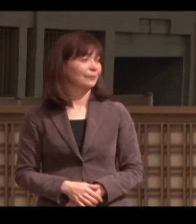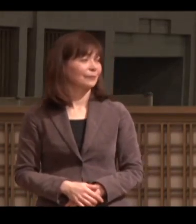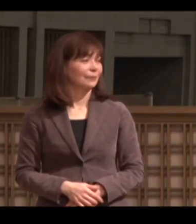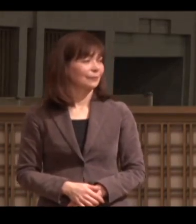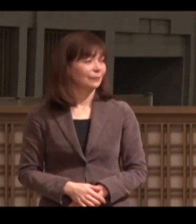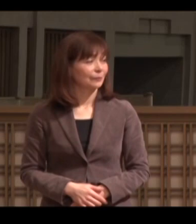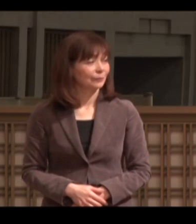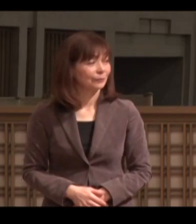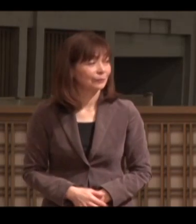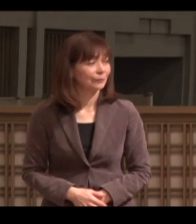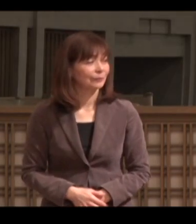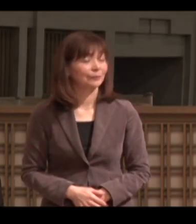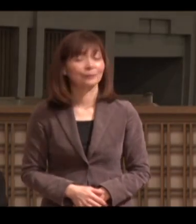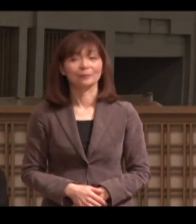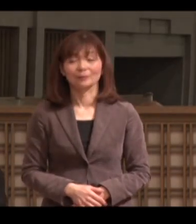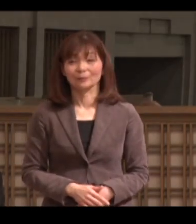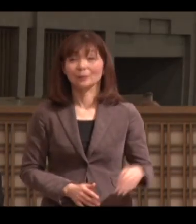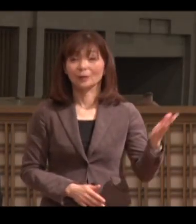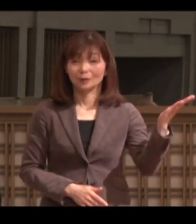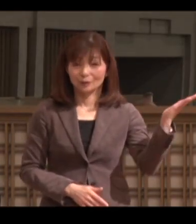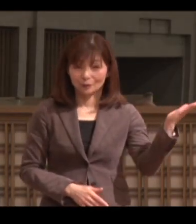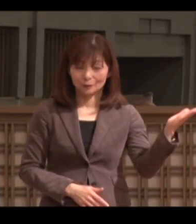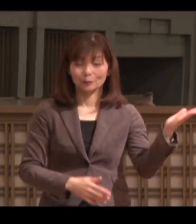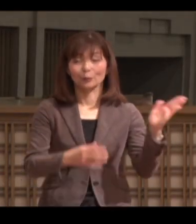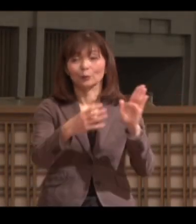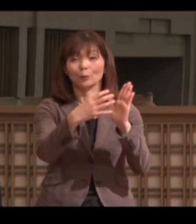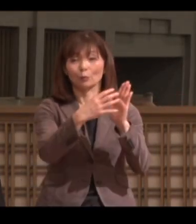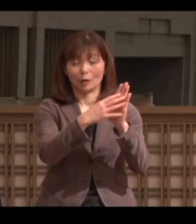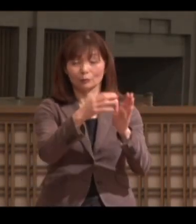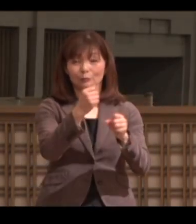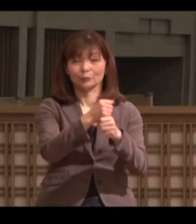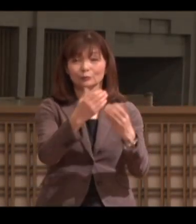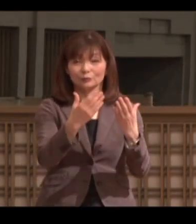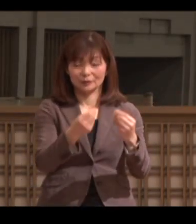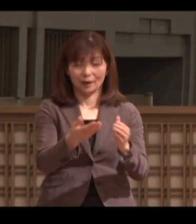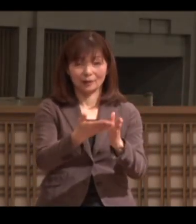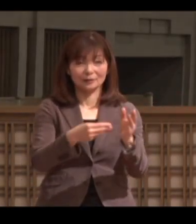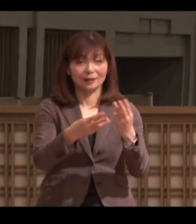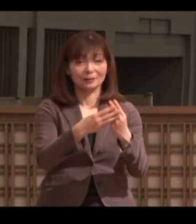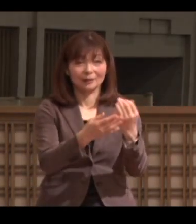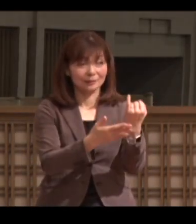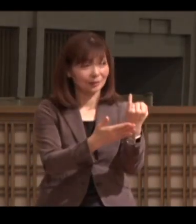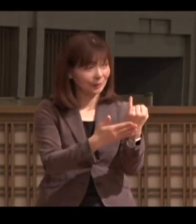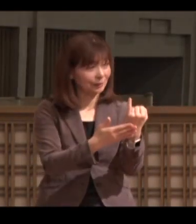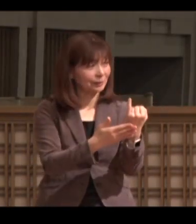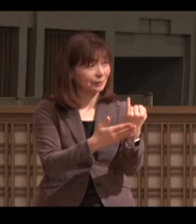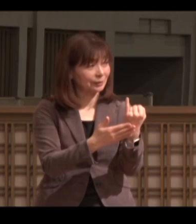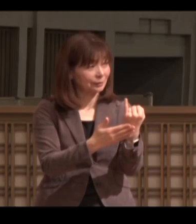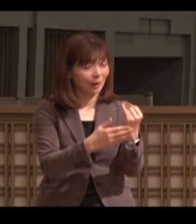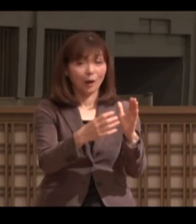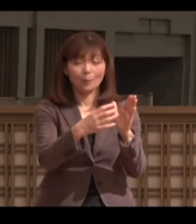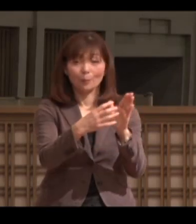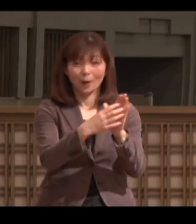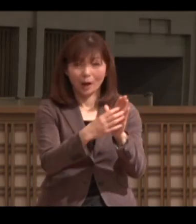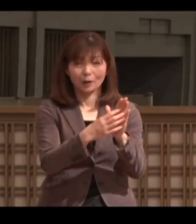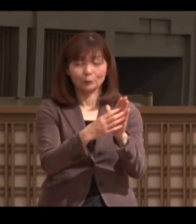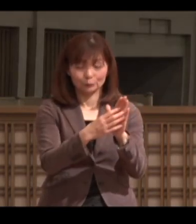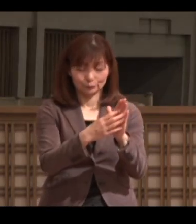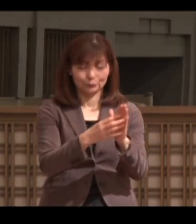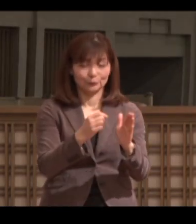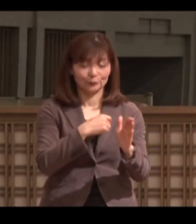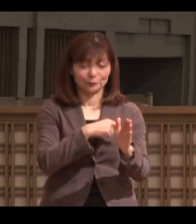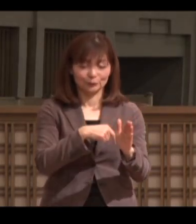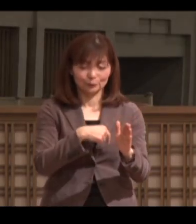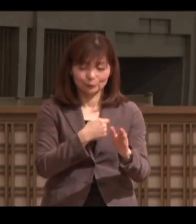たそれではこのロゴマークを様ロゴマークに込められた思いを